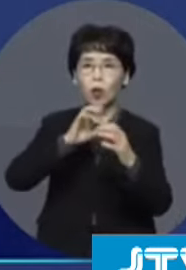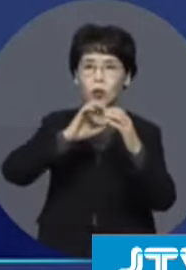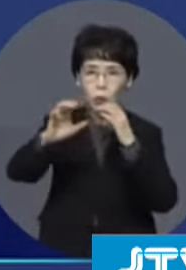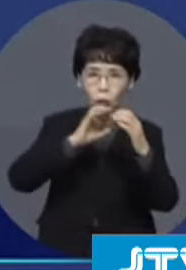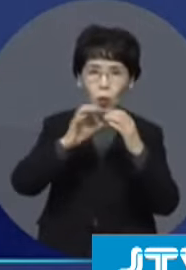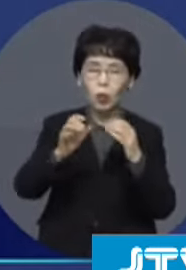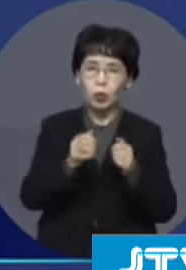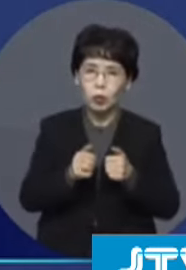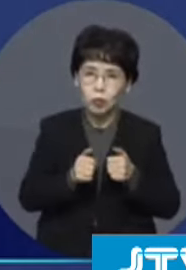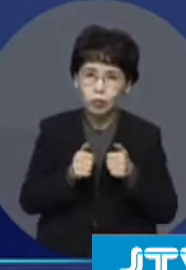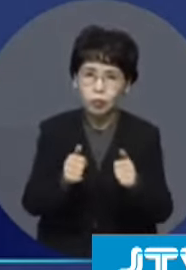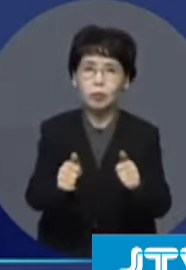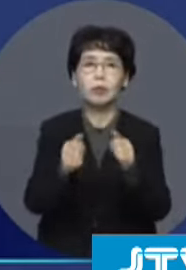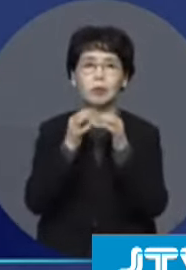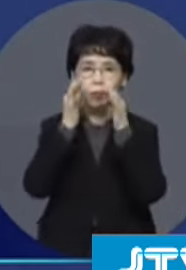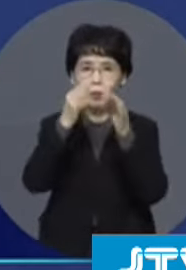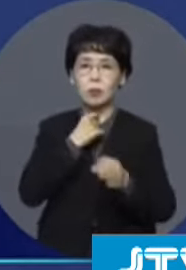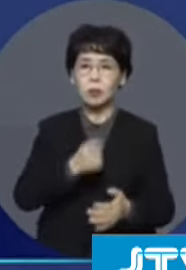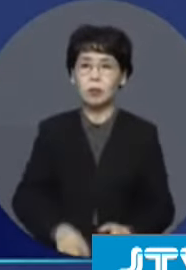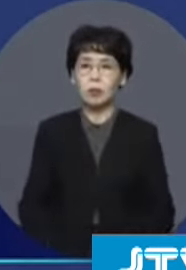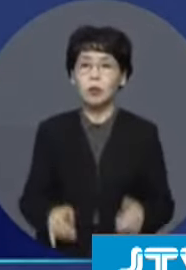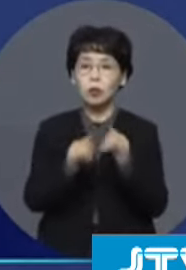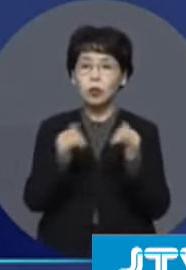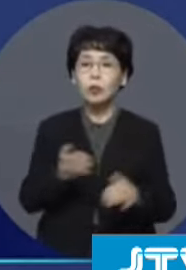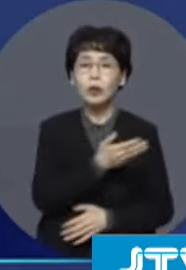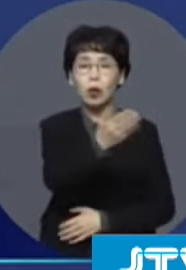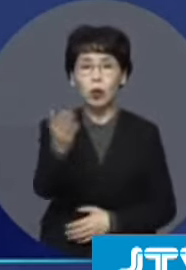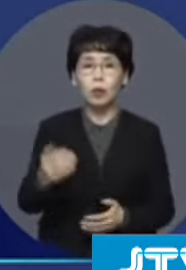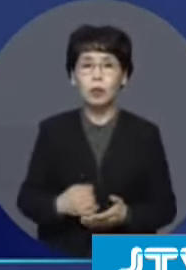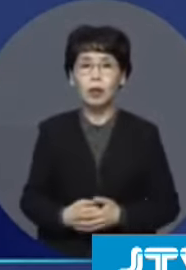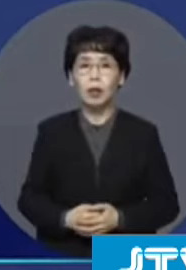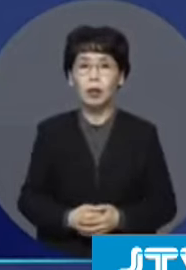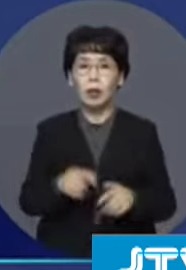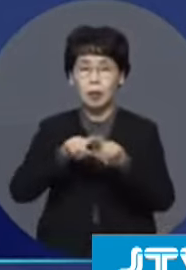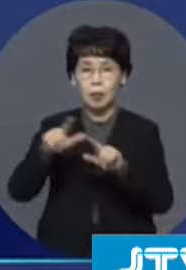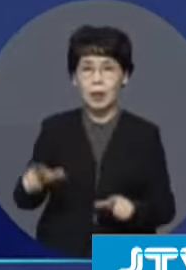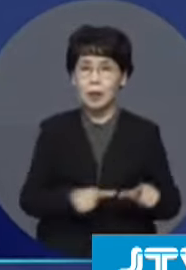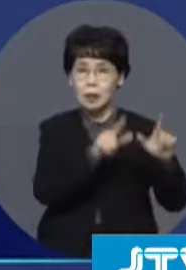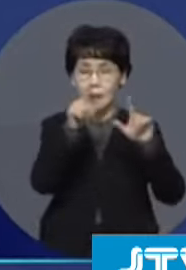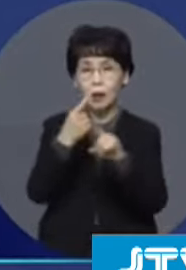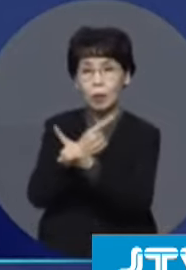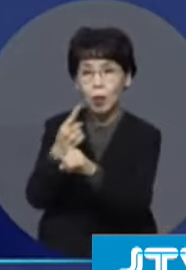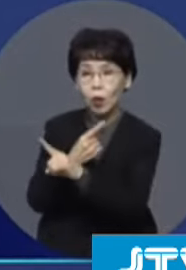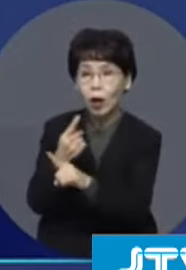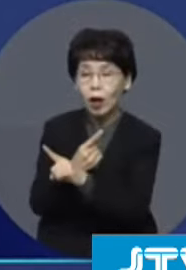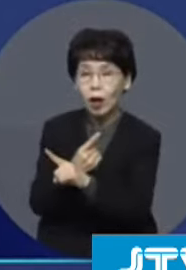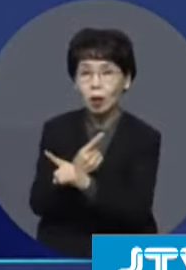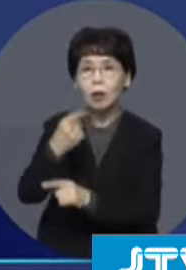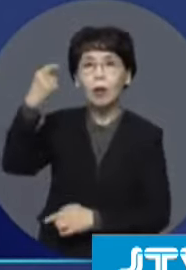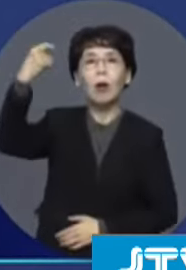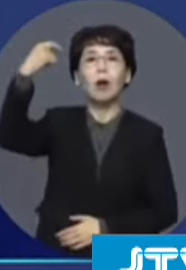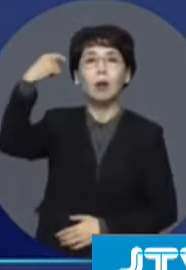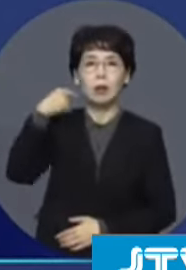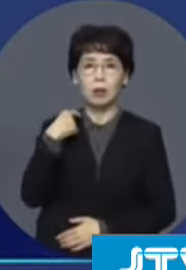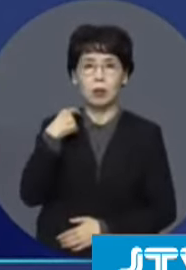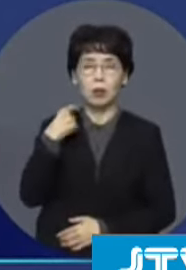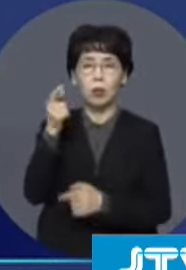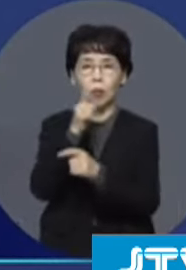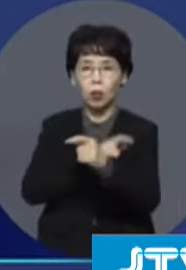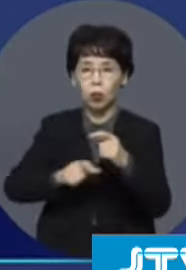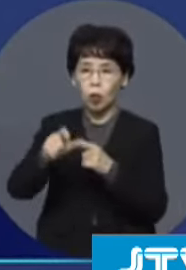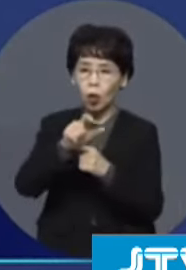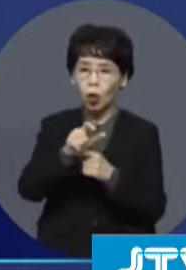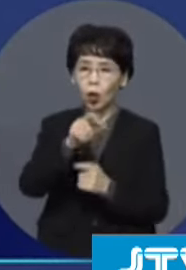소통하고 더 노력하겠습니다. 국민 여러분께서 민생의 변화를 체감하고 더